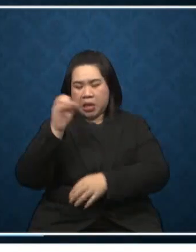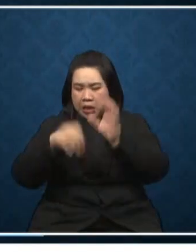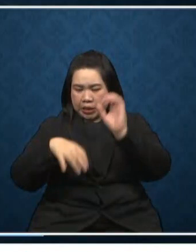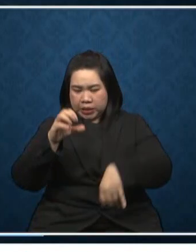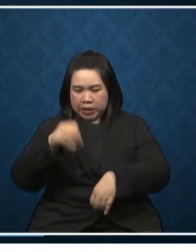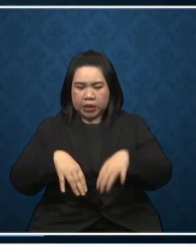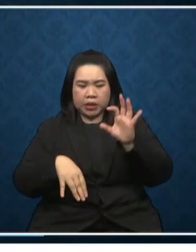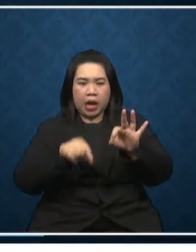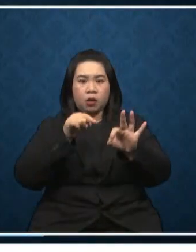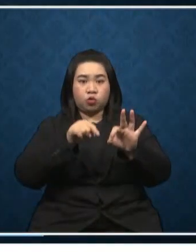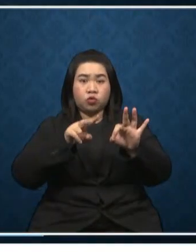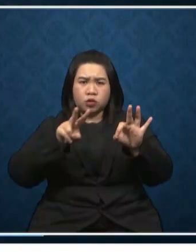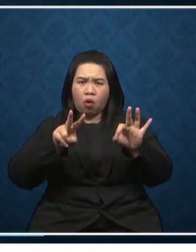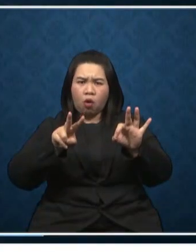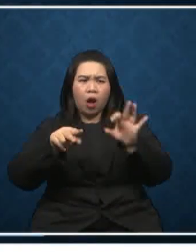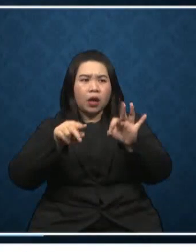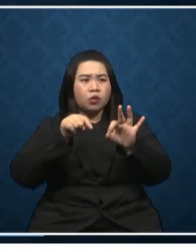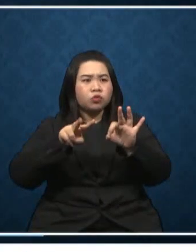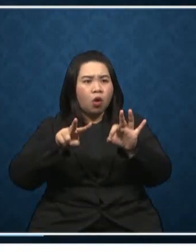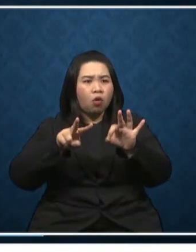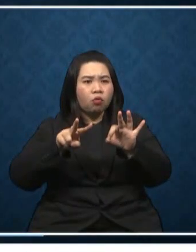92 คลคำวา 92 คลง